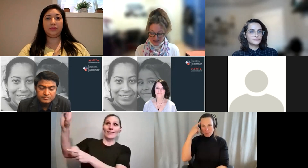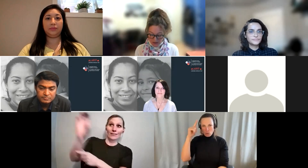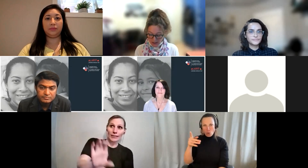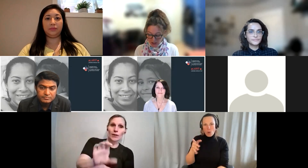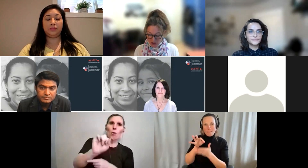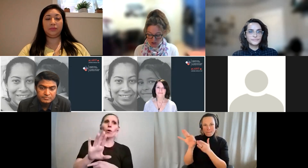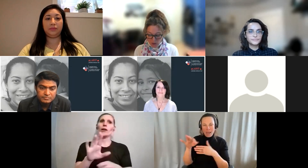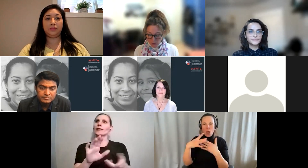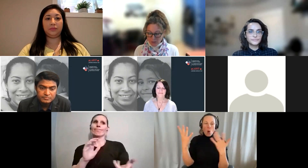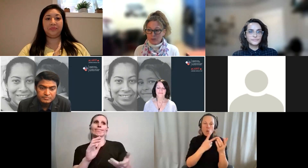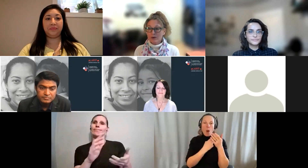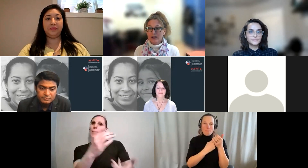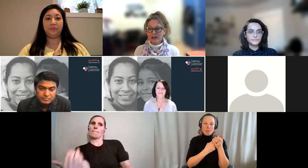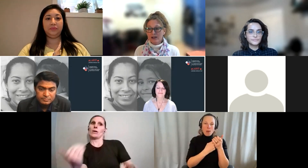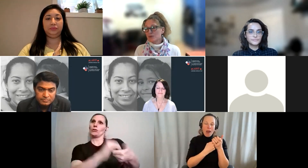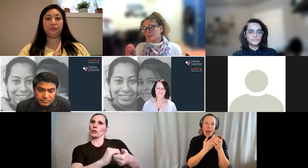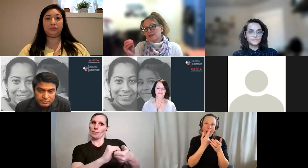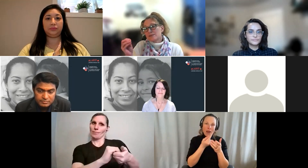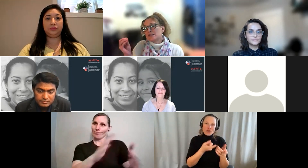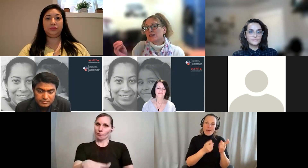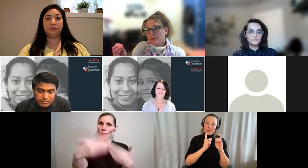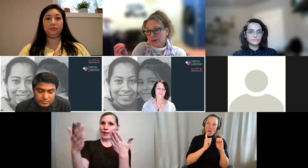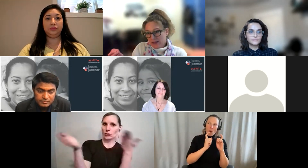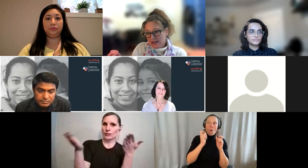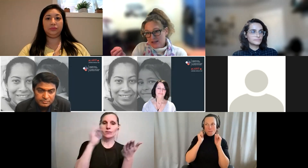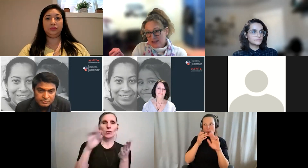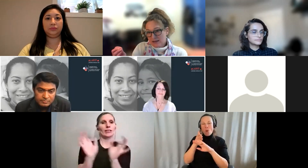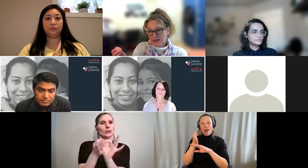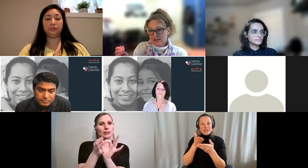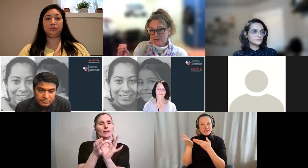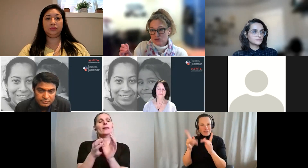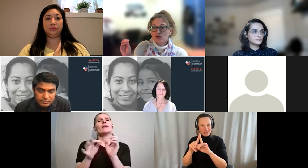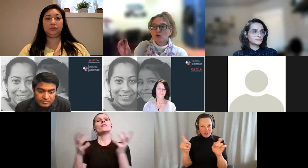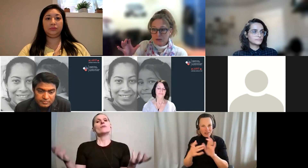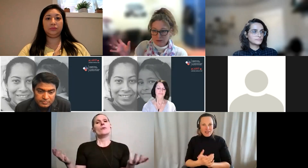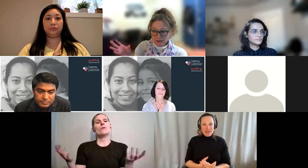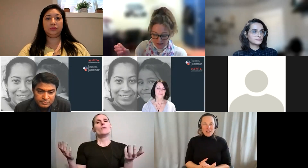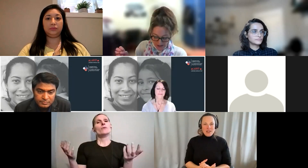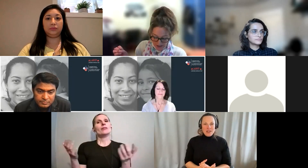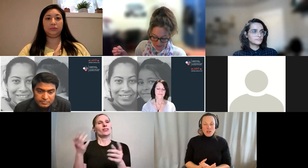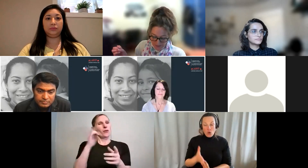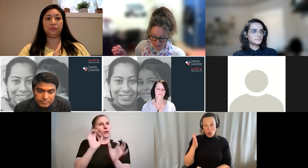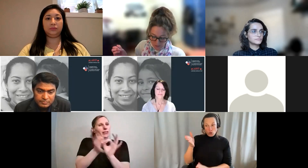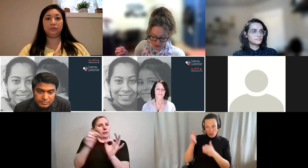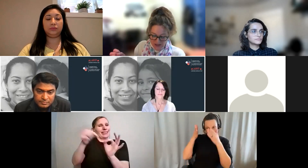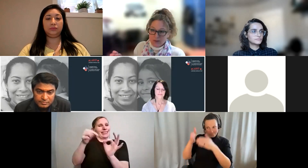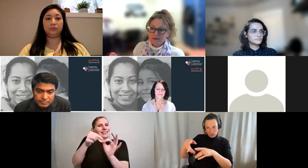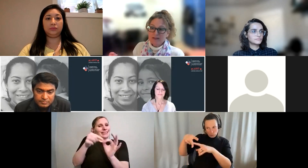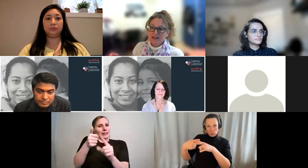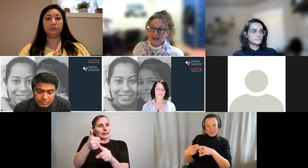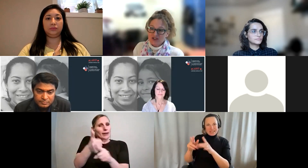ont permis d'avoir accès à ces services. Donc, si on parle particulièrement sur cet outil,